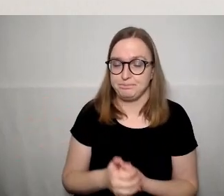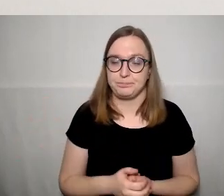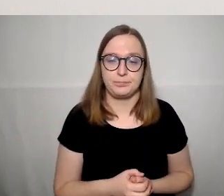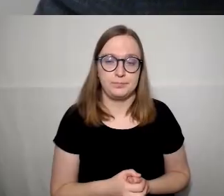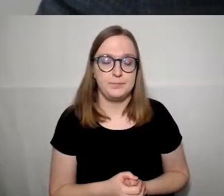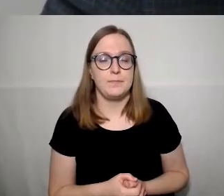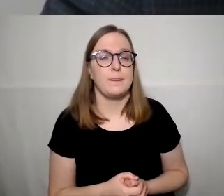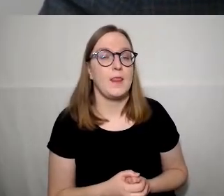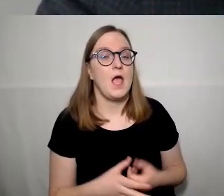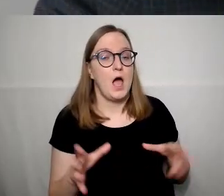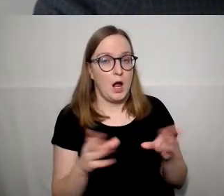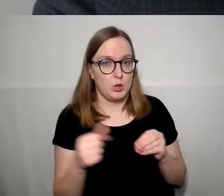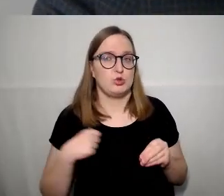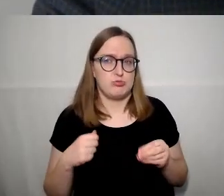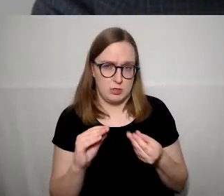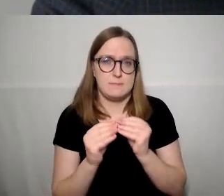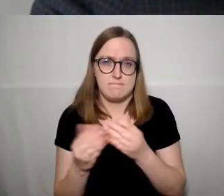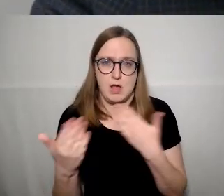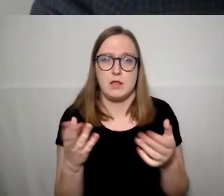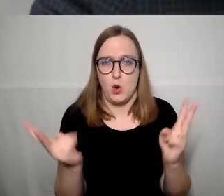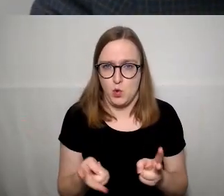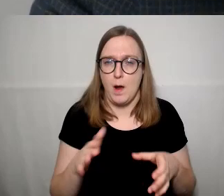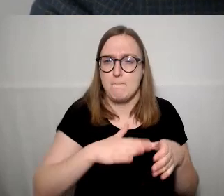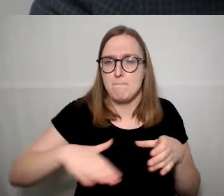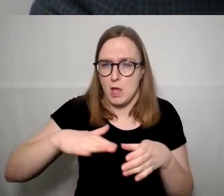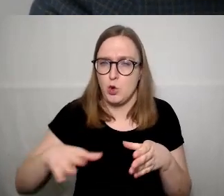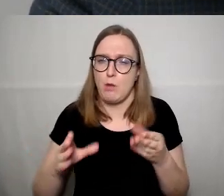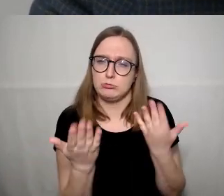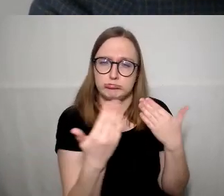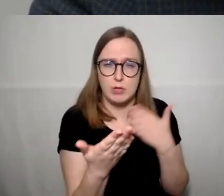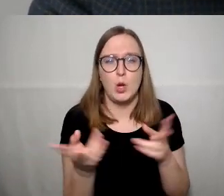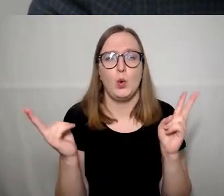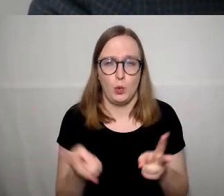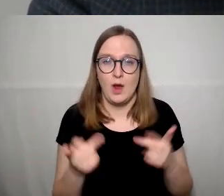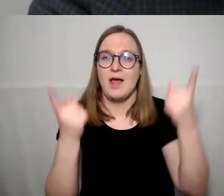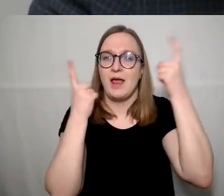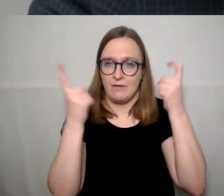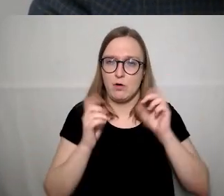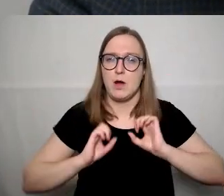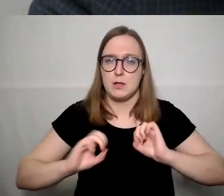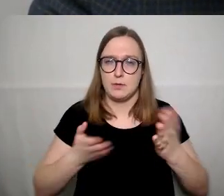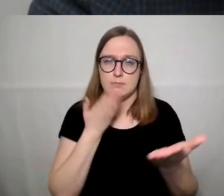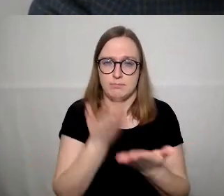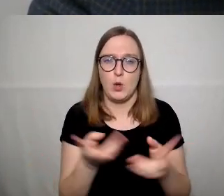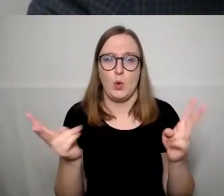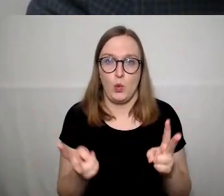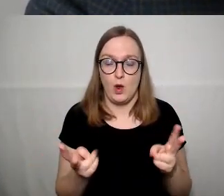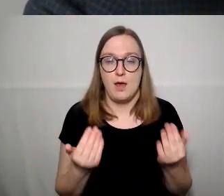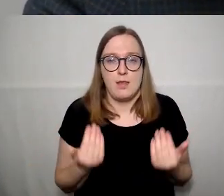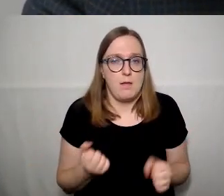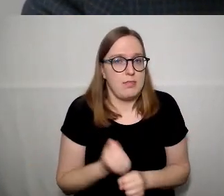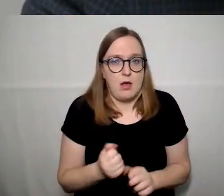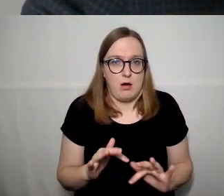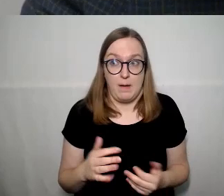Su gyventojais reikia tartis, su bendruomenėmis reikia tartis, informaciją reikia pateikti. Dabar kaip tai yra daroma? Tai su gyventojais